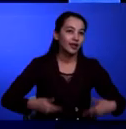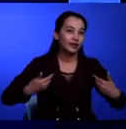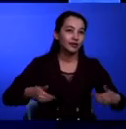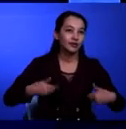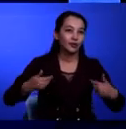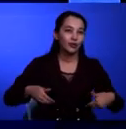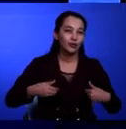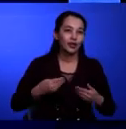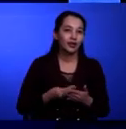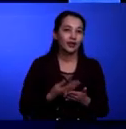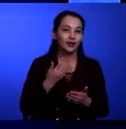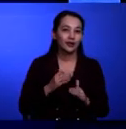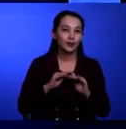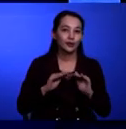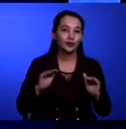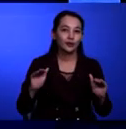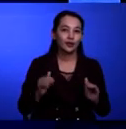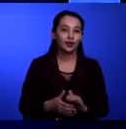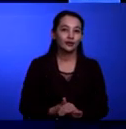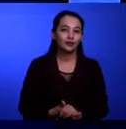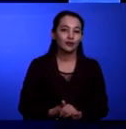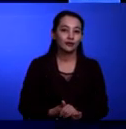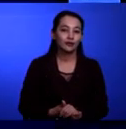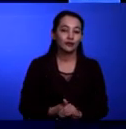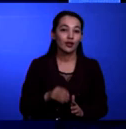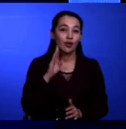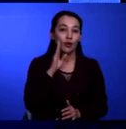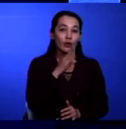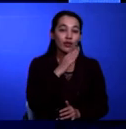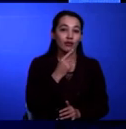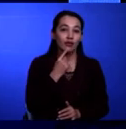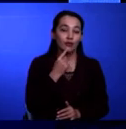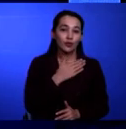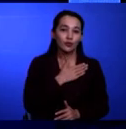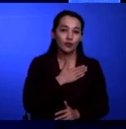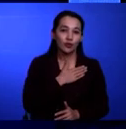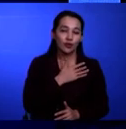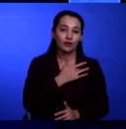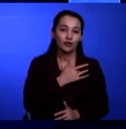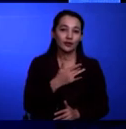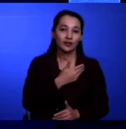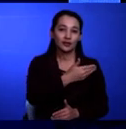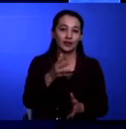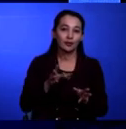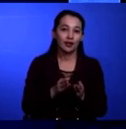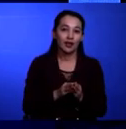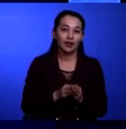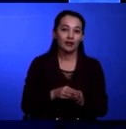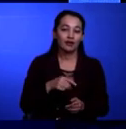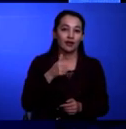Assalomu alaykum, aziz bolajonlar. Ona tilim, jonu dilim, sen bilan biron